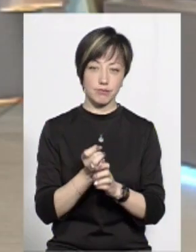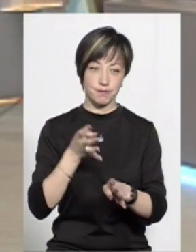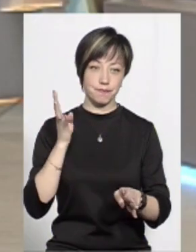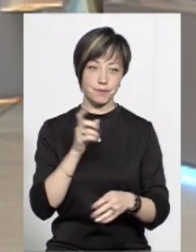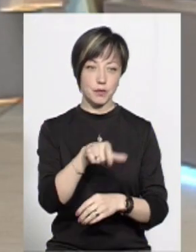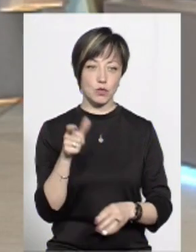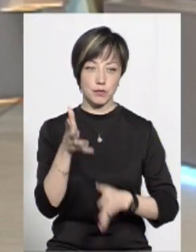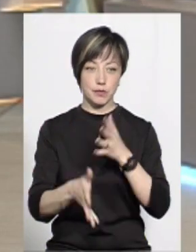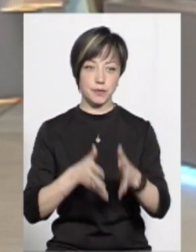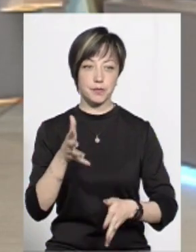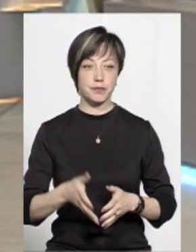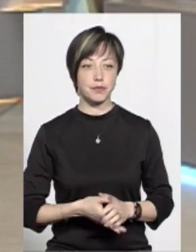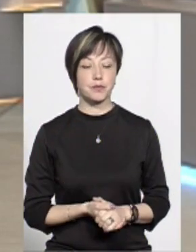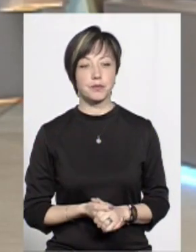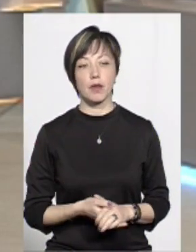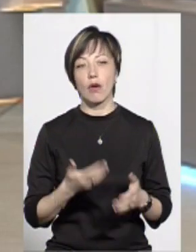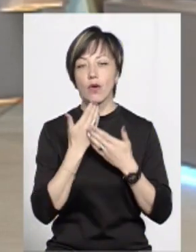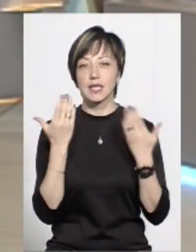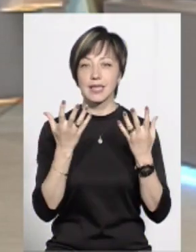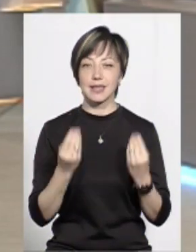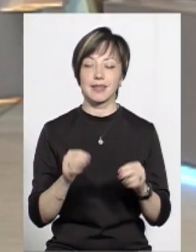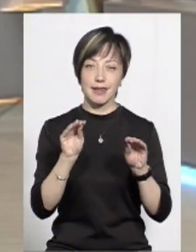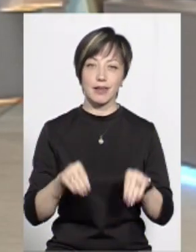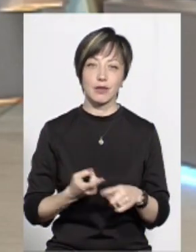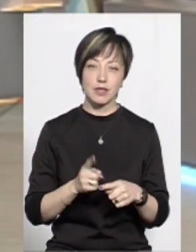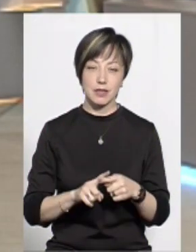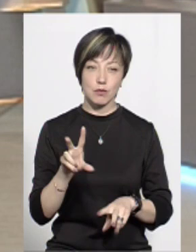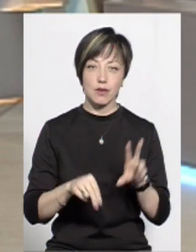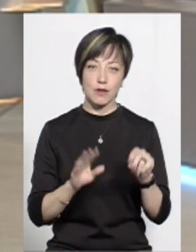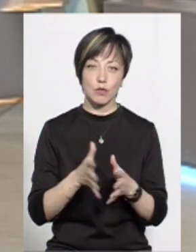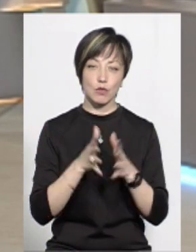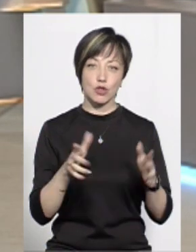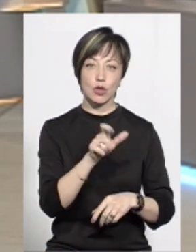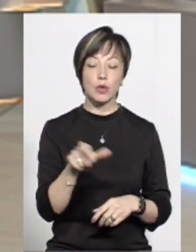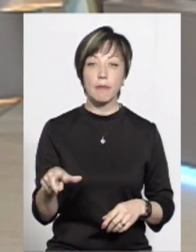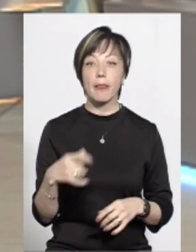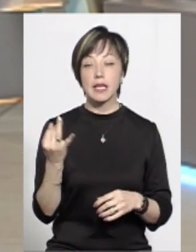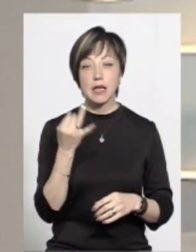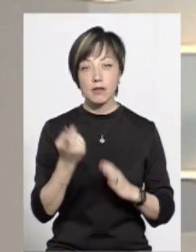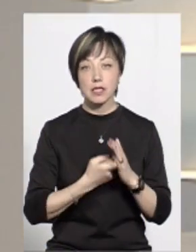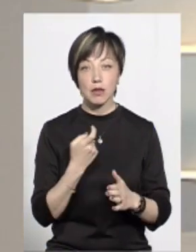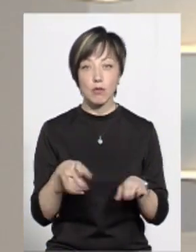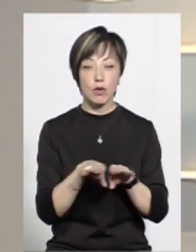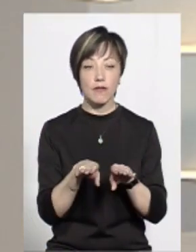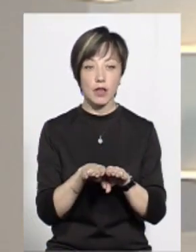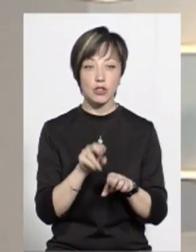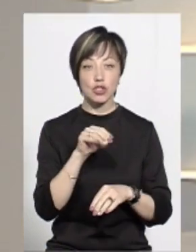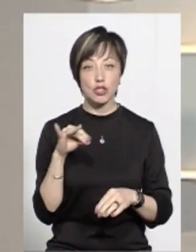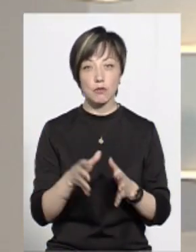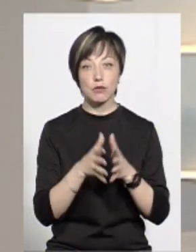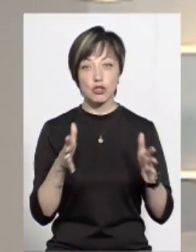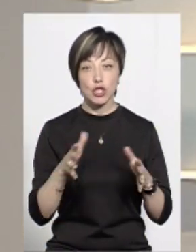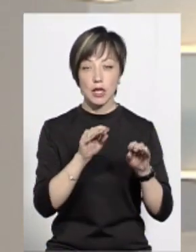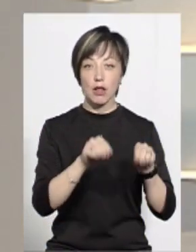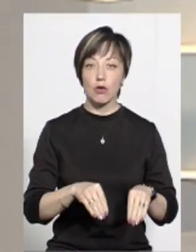Тобто громадяни в останні дні декларуються. Так що ми сподіваємось, де більше. От знову ж таки, цікаво дізнатися в порівнянні, чи